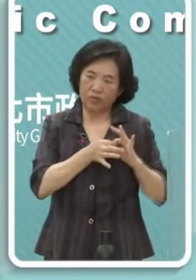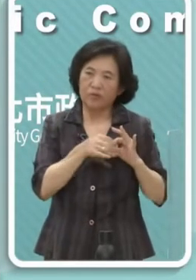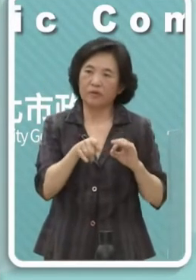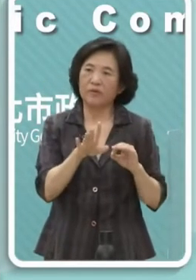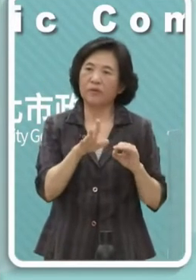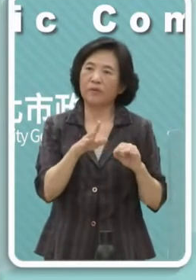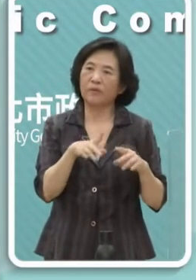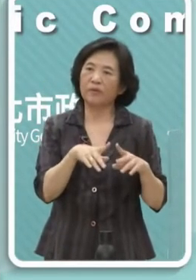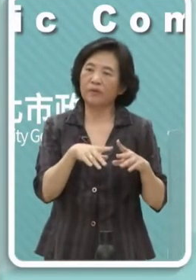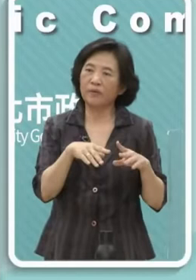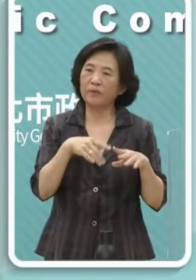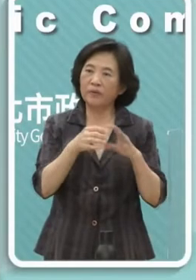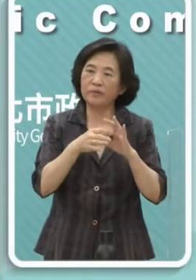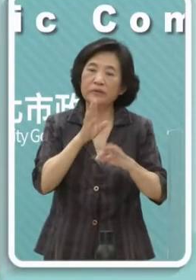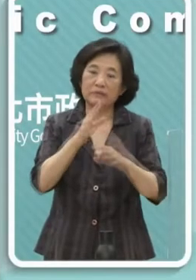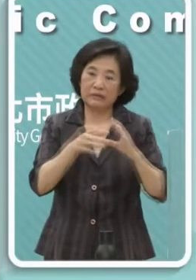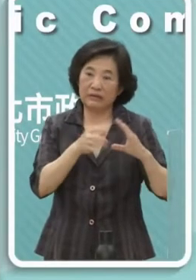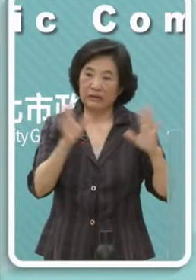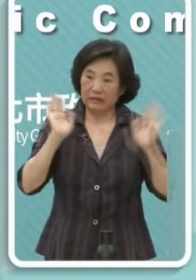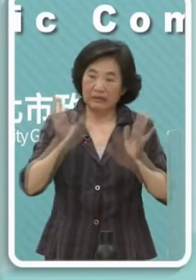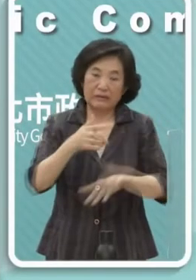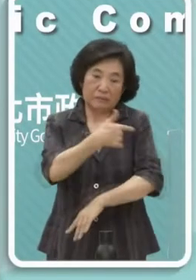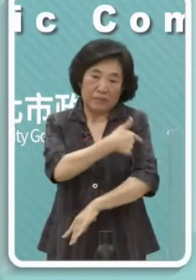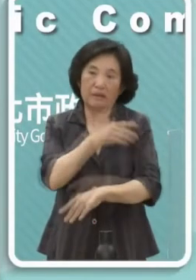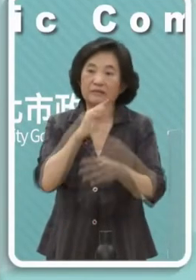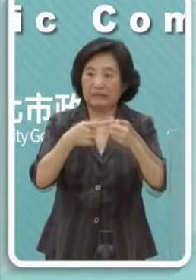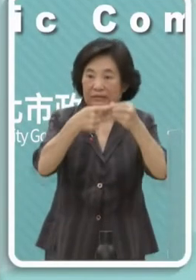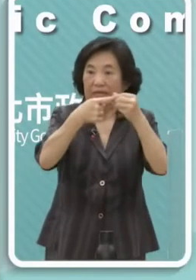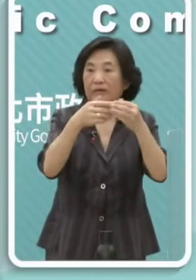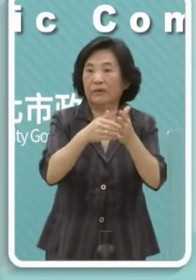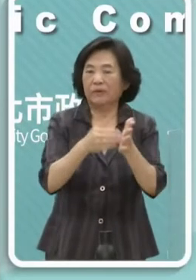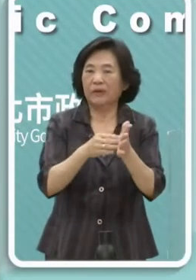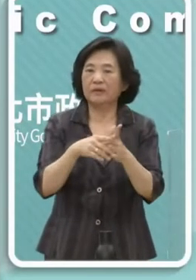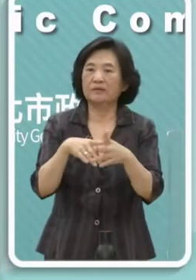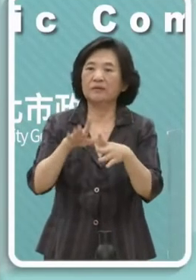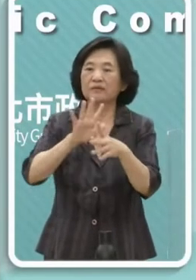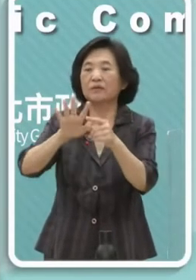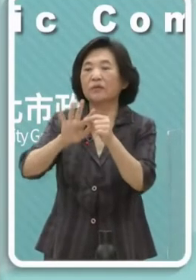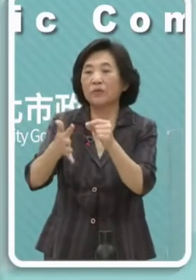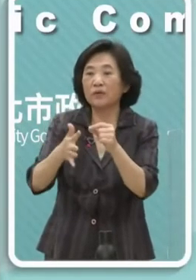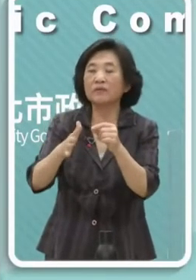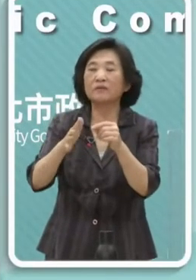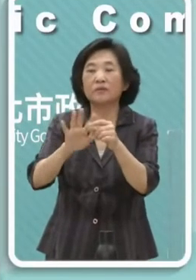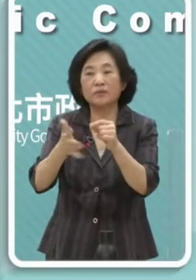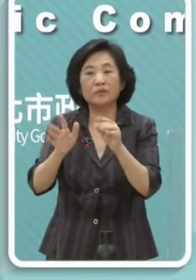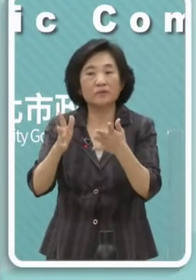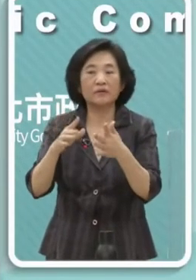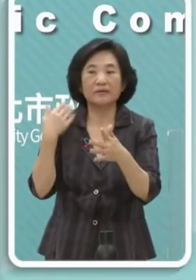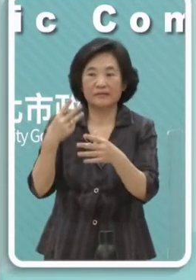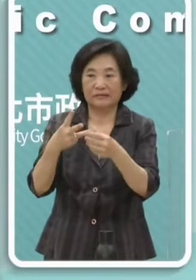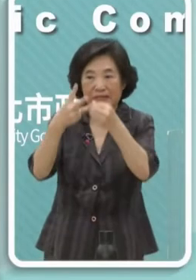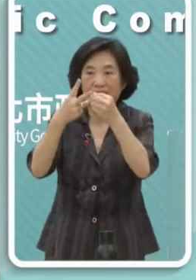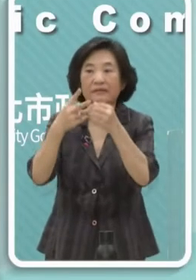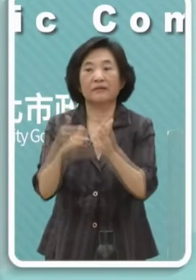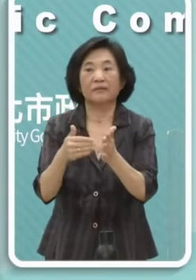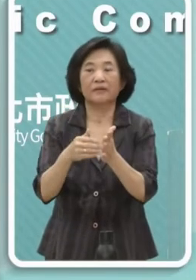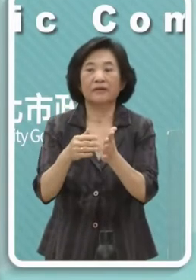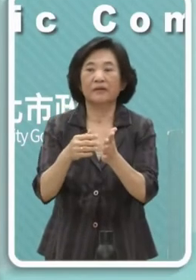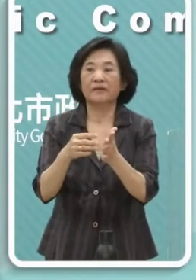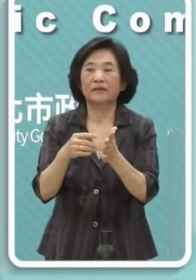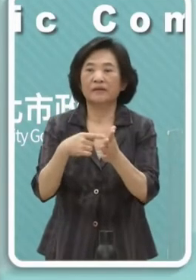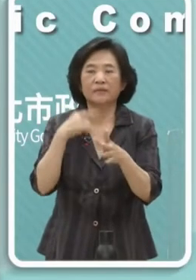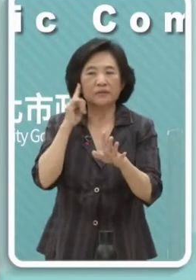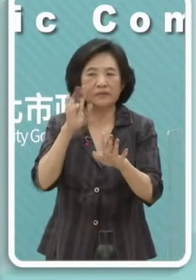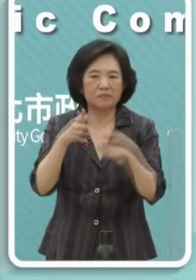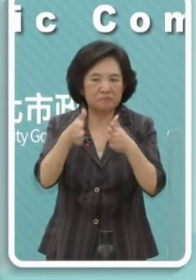疫苗因为它是第一剂，不像中学生已经要打第三剂了， 所以啊，这个只是我们啊，在